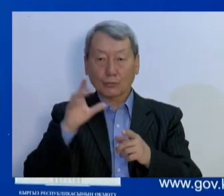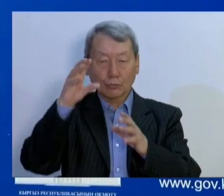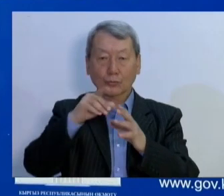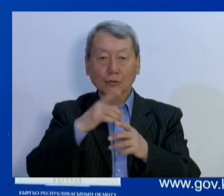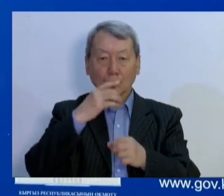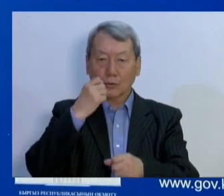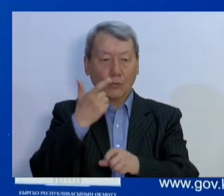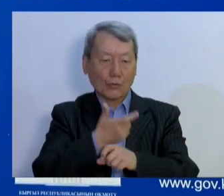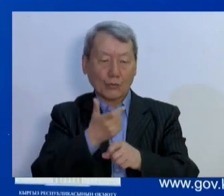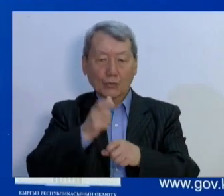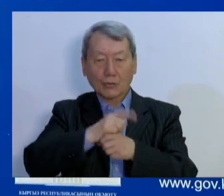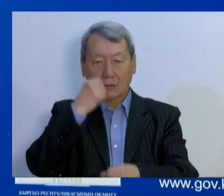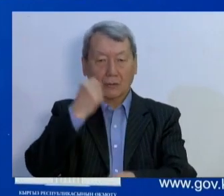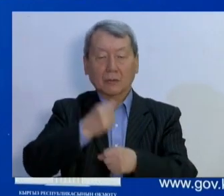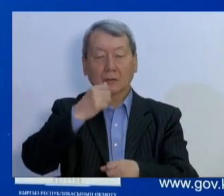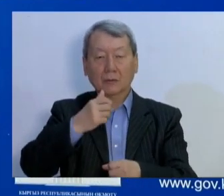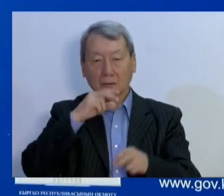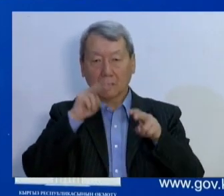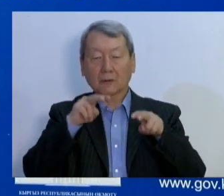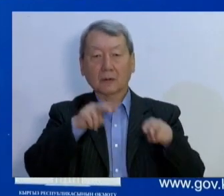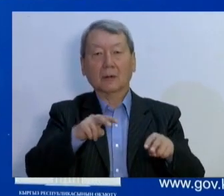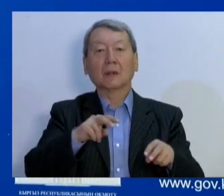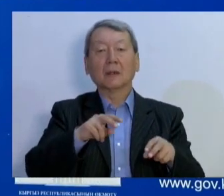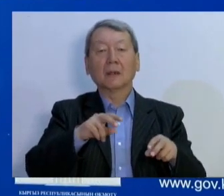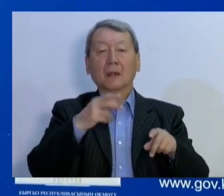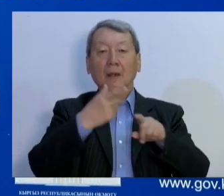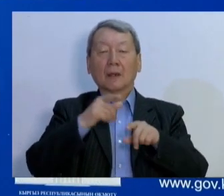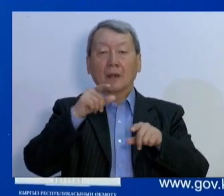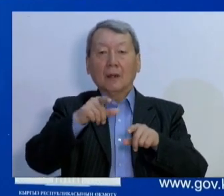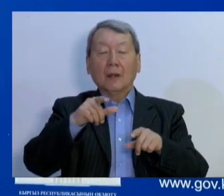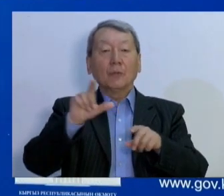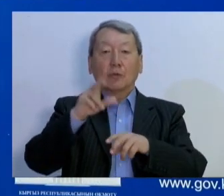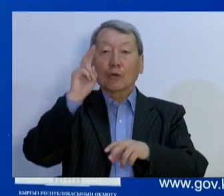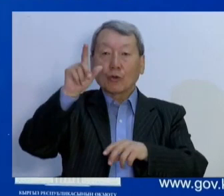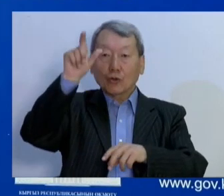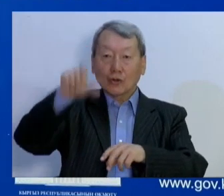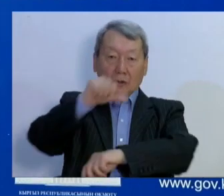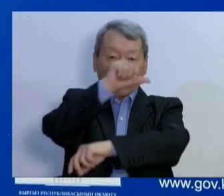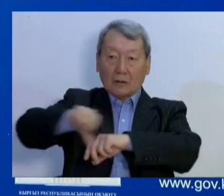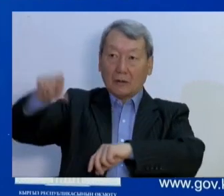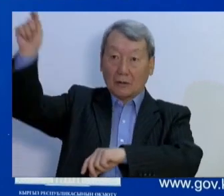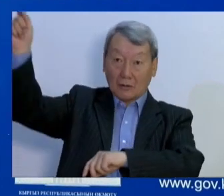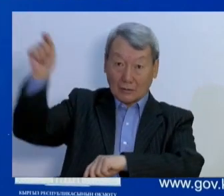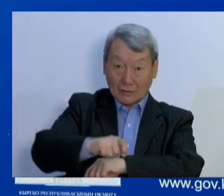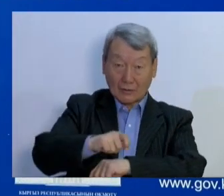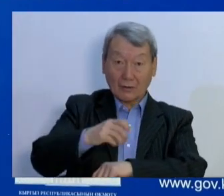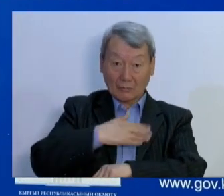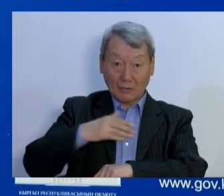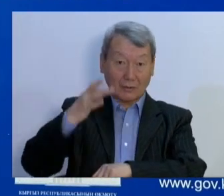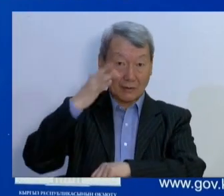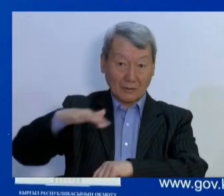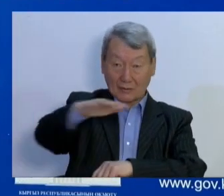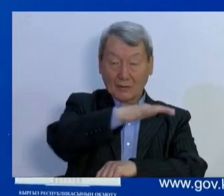алдыңар деп ошол негизинде деген ошо чет өлкө мамлекеттеринен келген